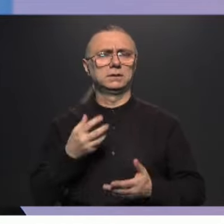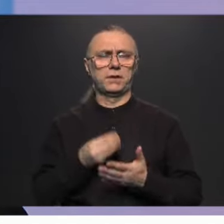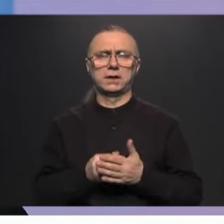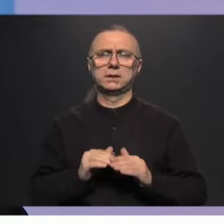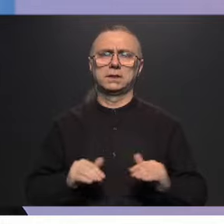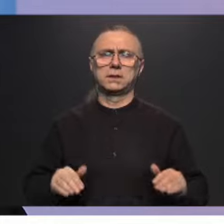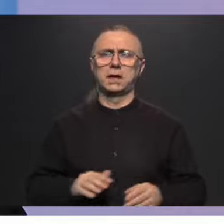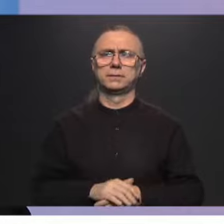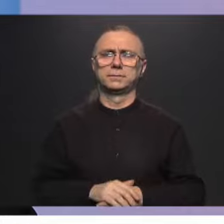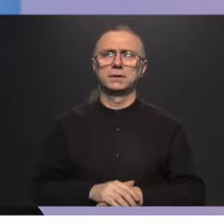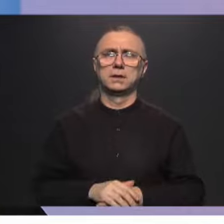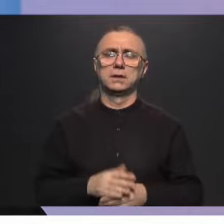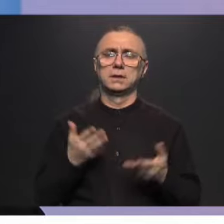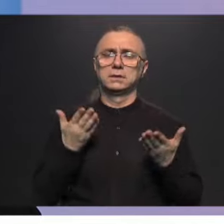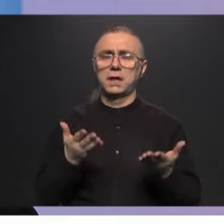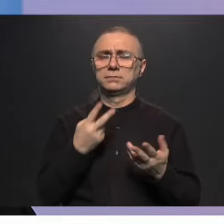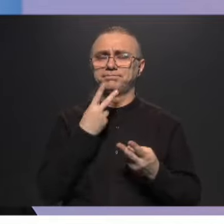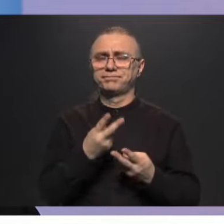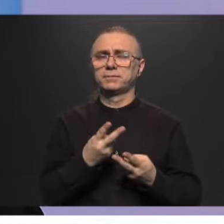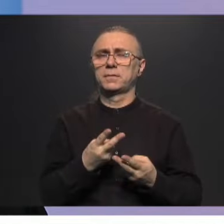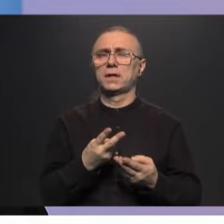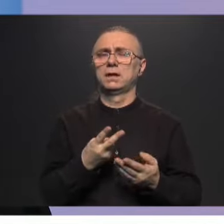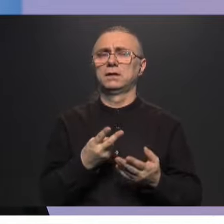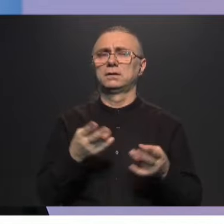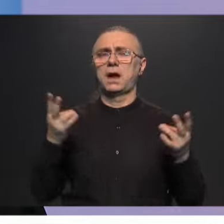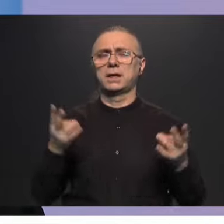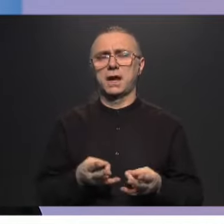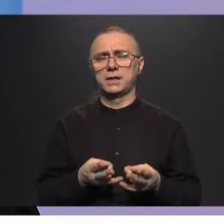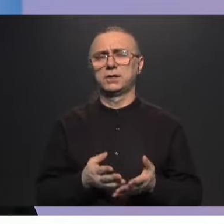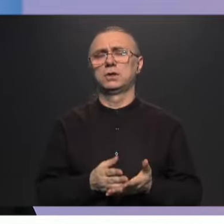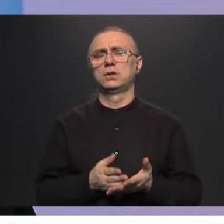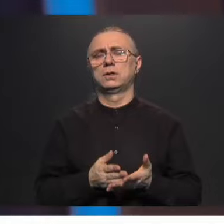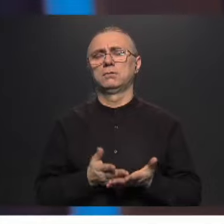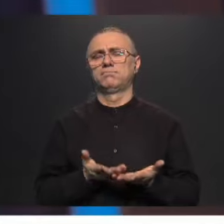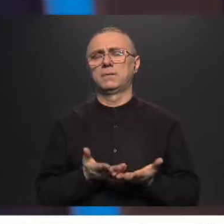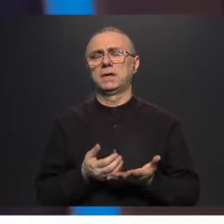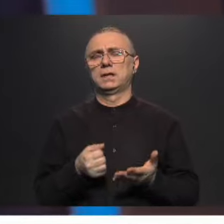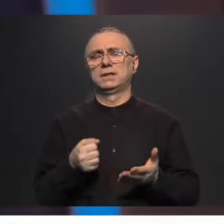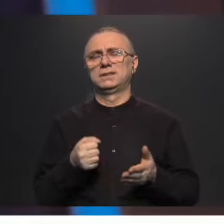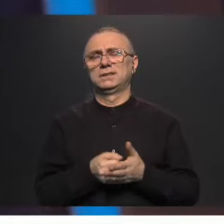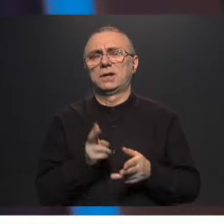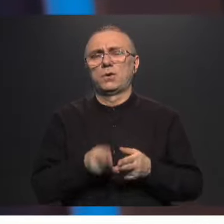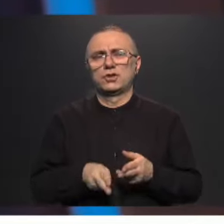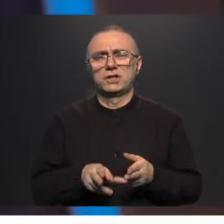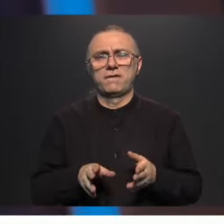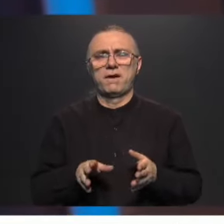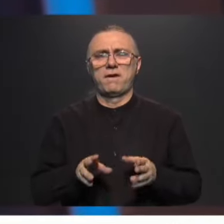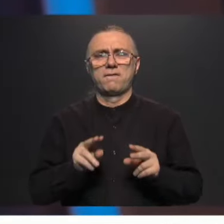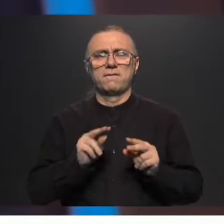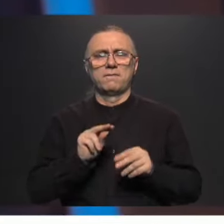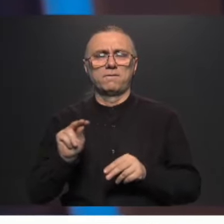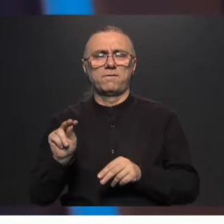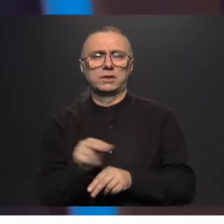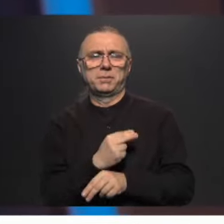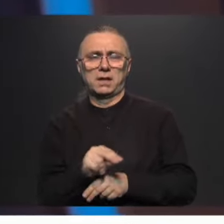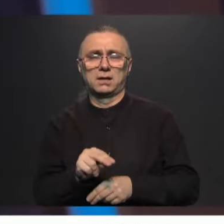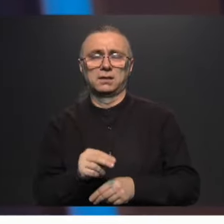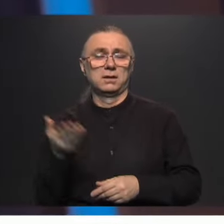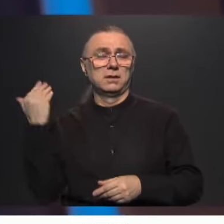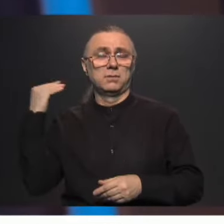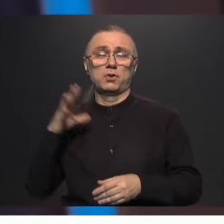Здесь налицо трагедия недоведенного до конца воспитания. Недоведенного до конца. Оно, может быть, начато было,